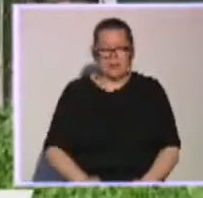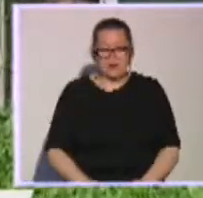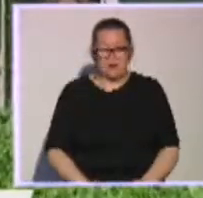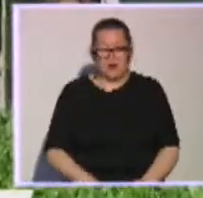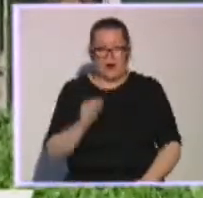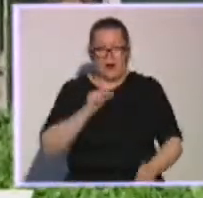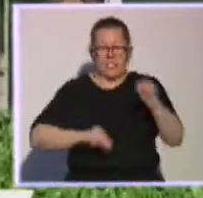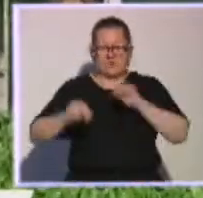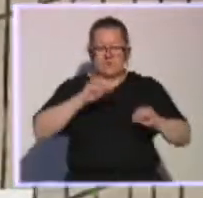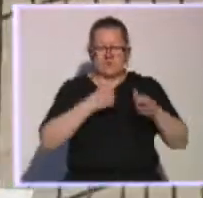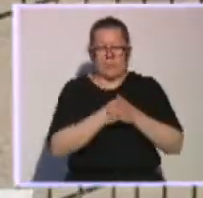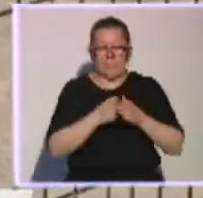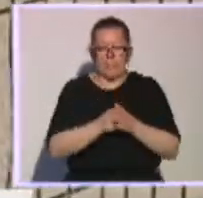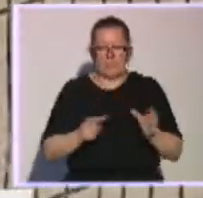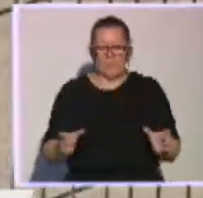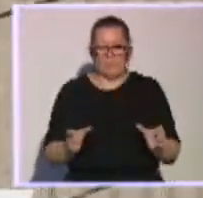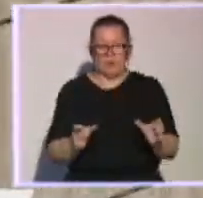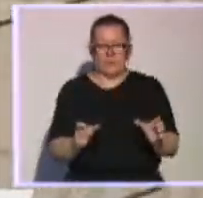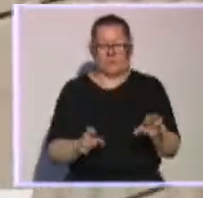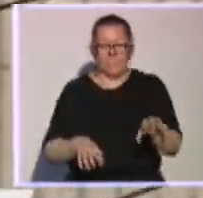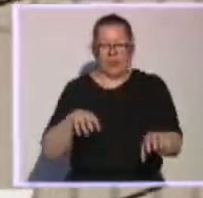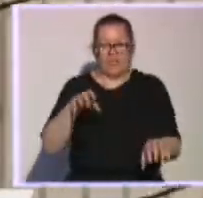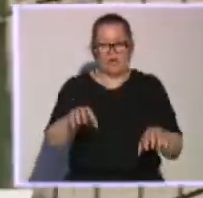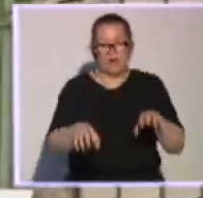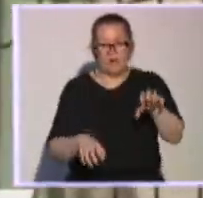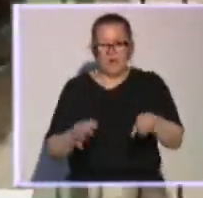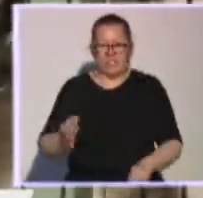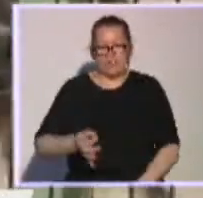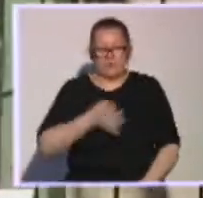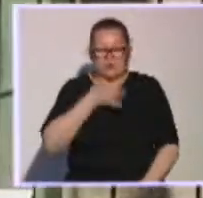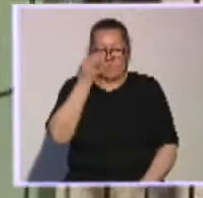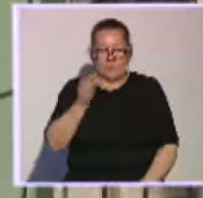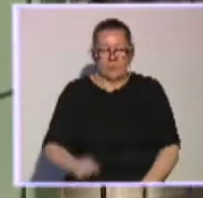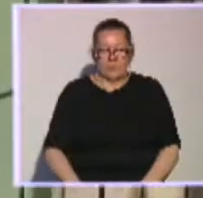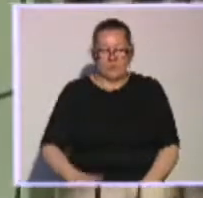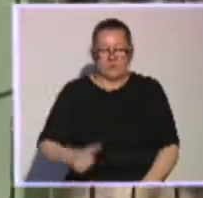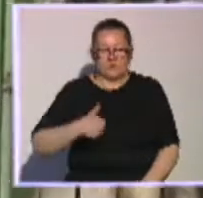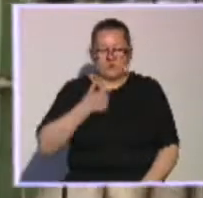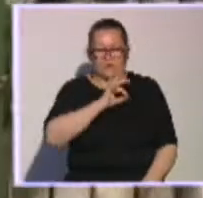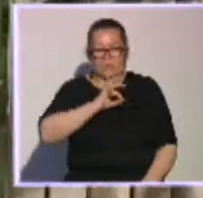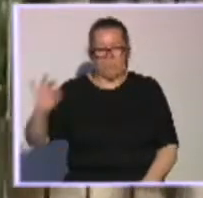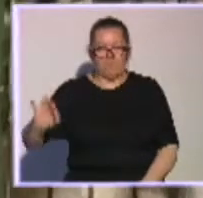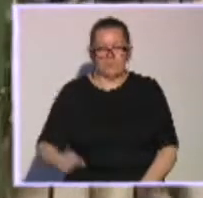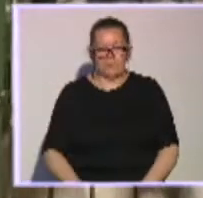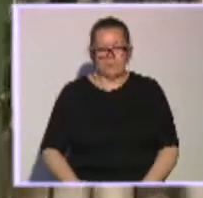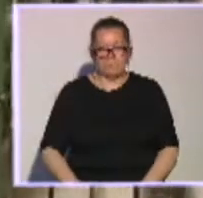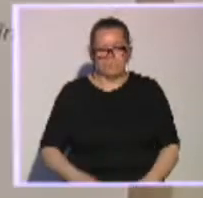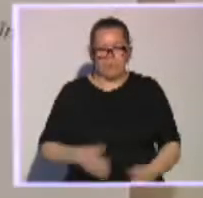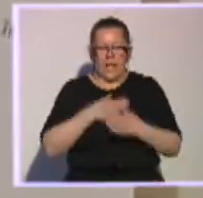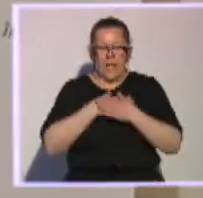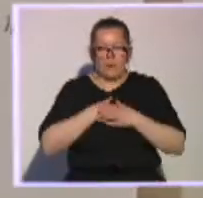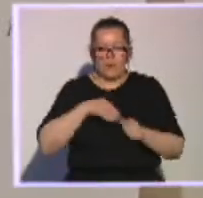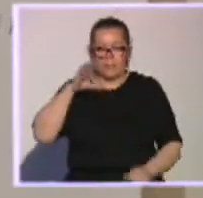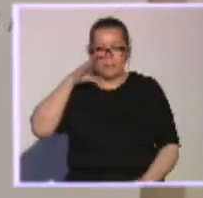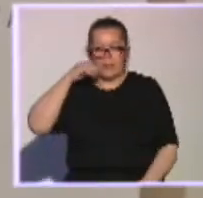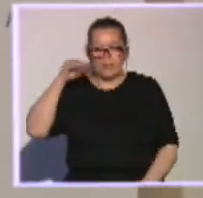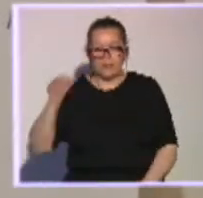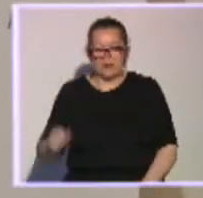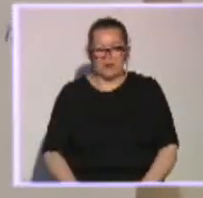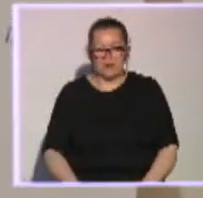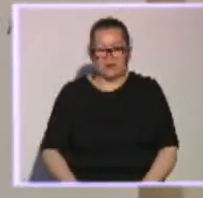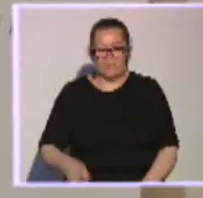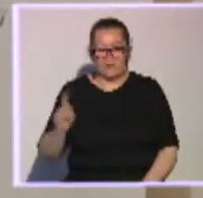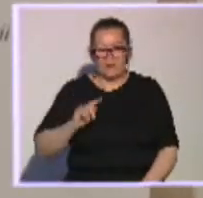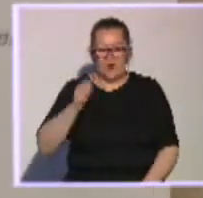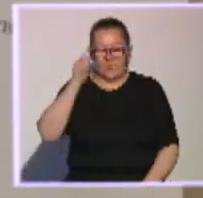o asociație pentru protecția animalelor face acuzații dure. Eutanasia se practică de foarte mult timp, dar fără să ați